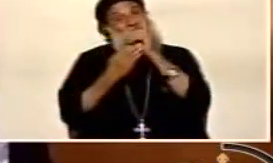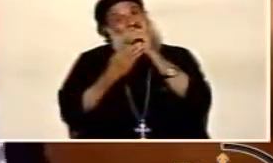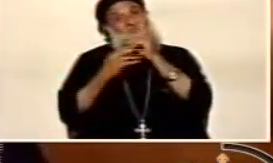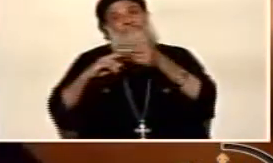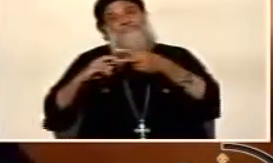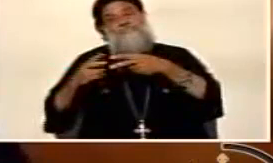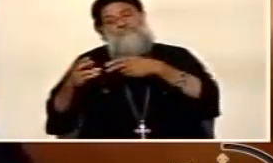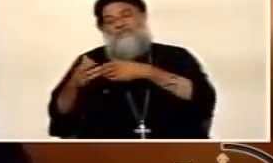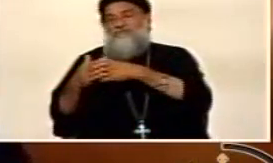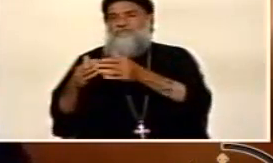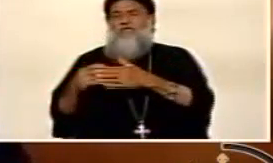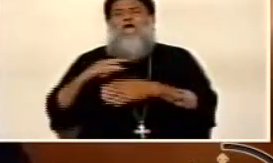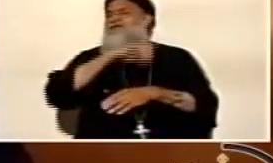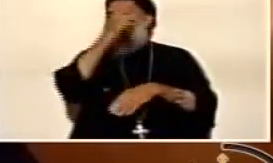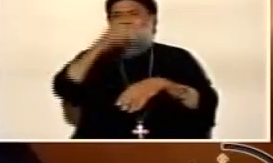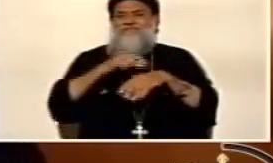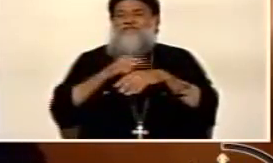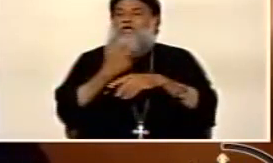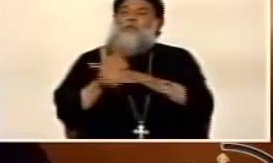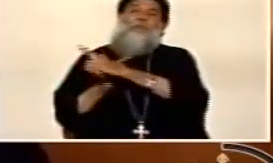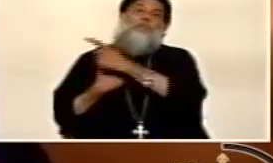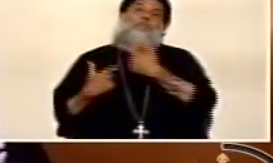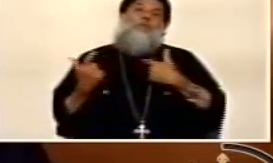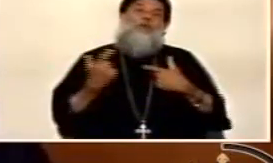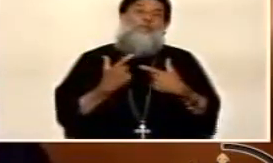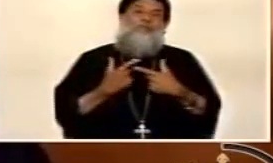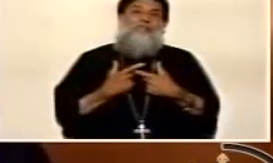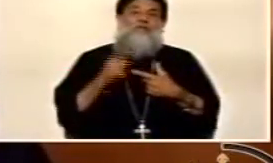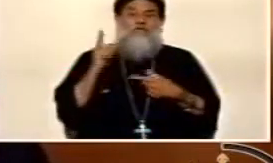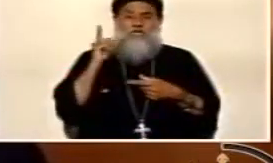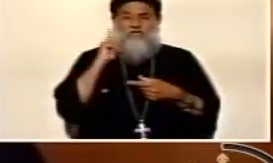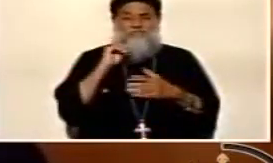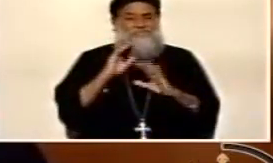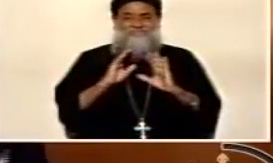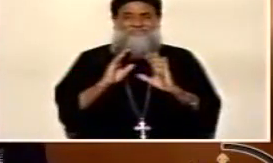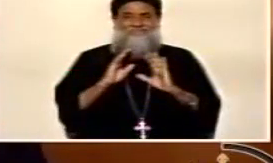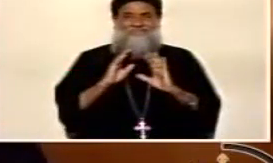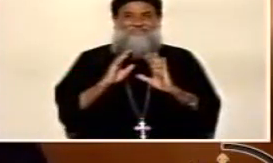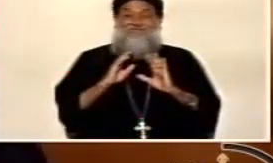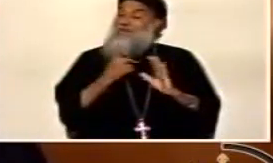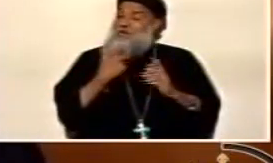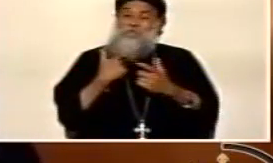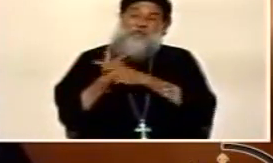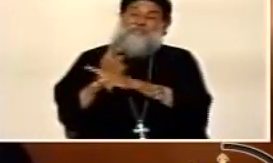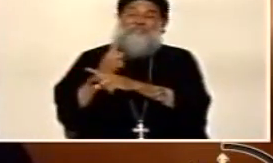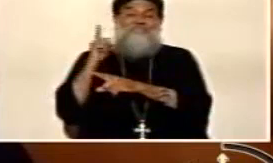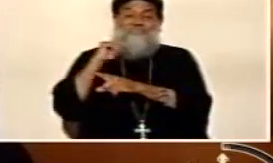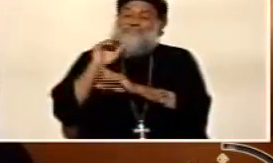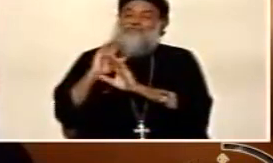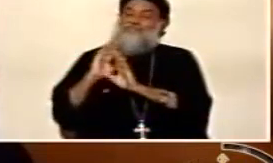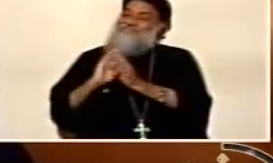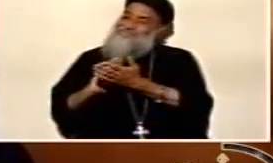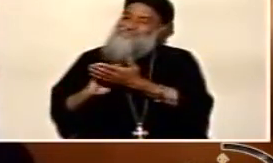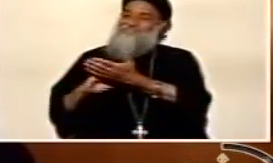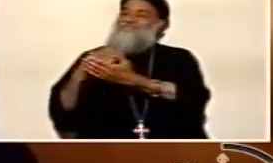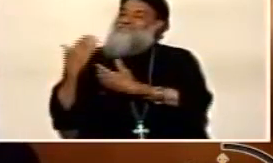بيحب اللي بيحبه، أي شخص بيحب اللي يديله مش اللي ياخد